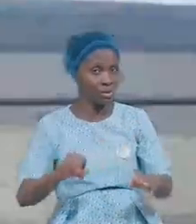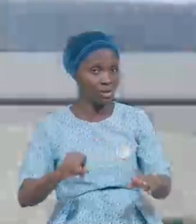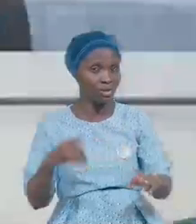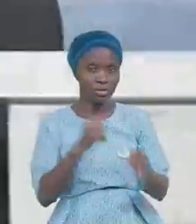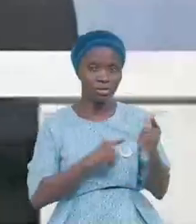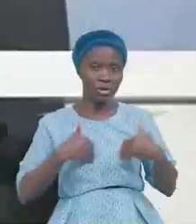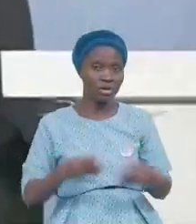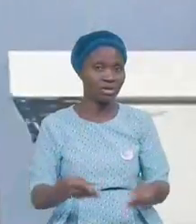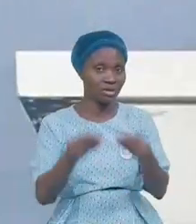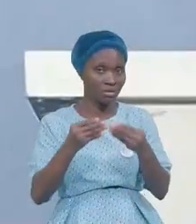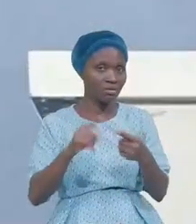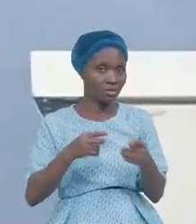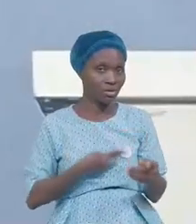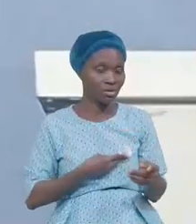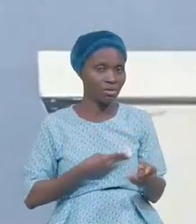lancé.